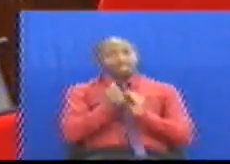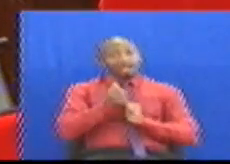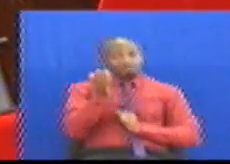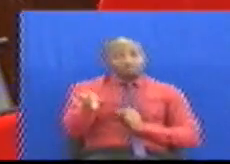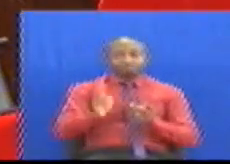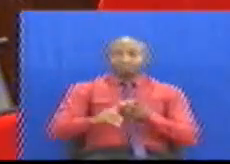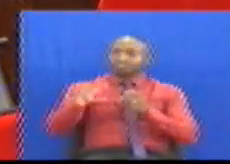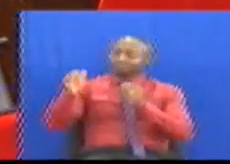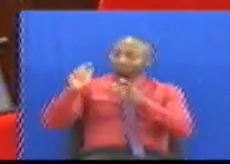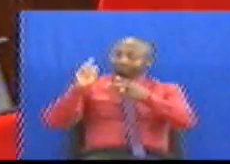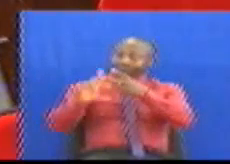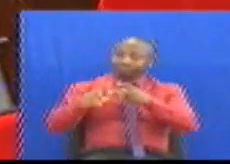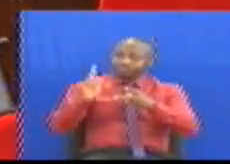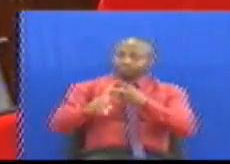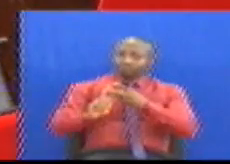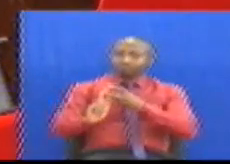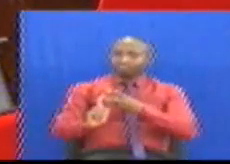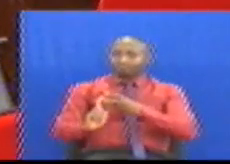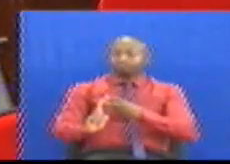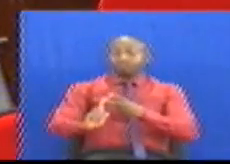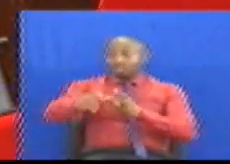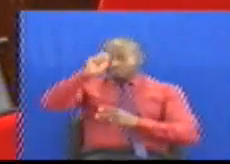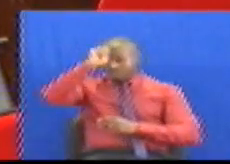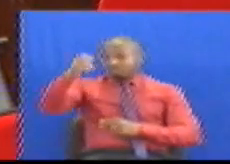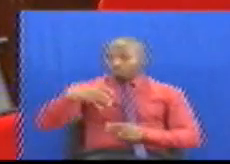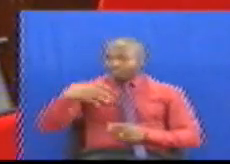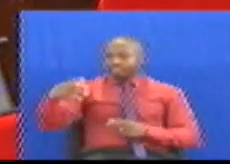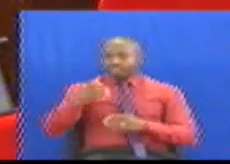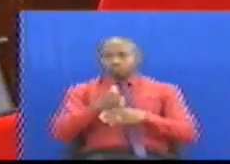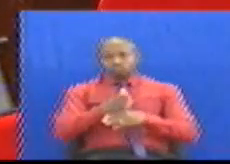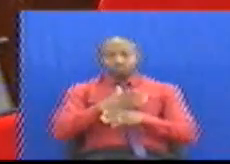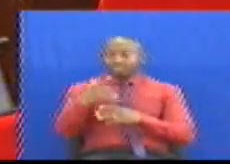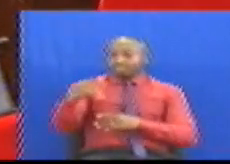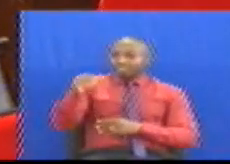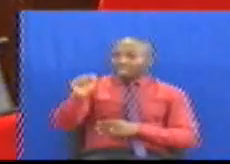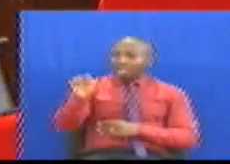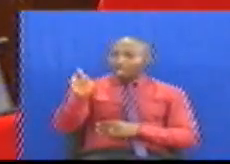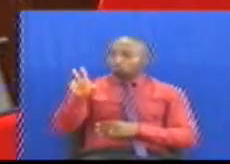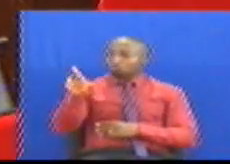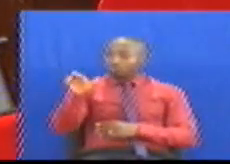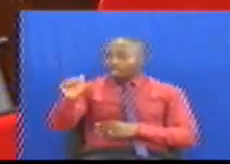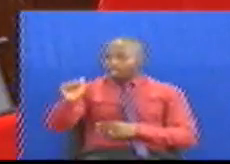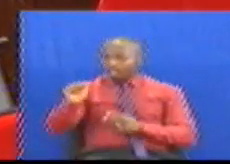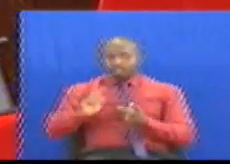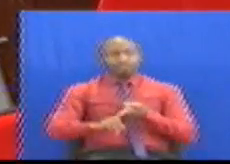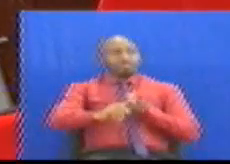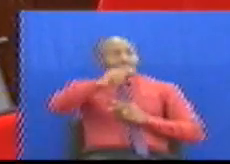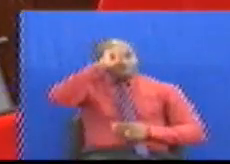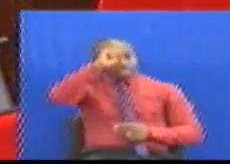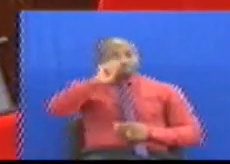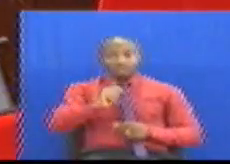Lakini swala la tatu, Mheshimiwa Waziri, ni swala la dharura. Mheshimiwa Naibu Spika,